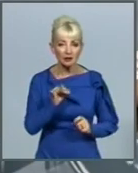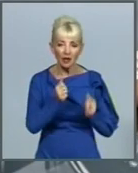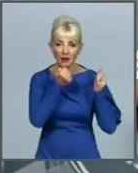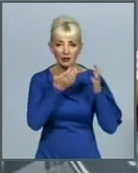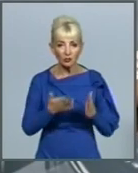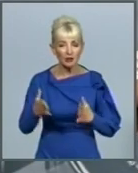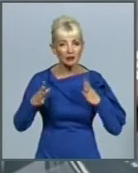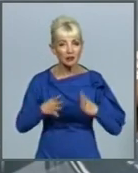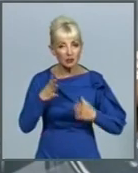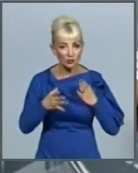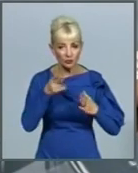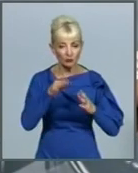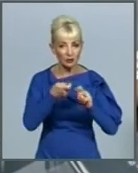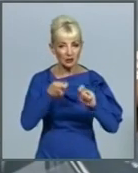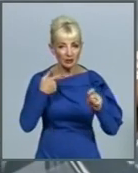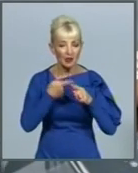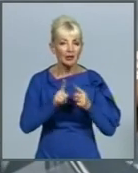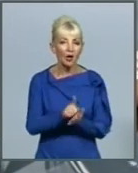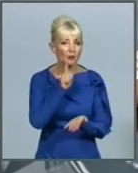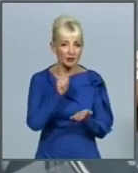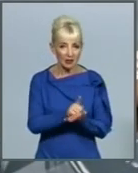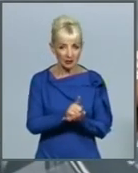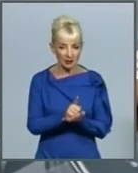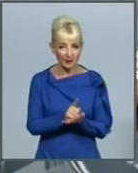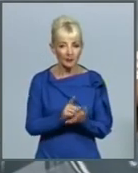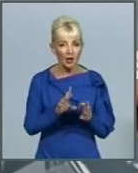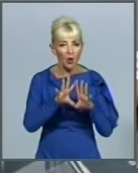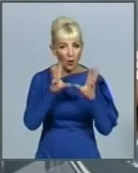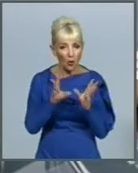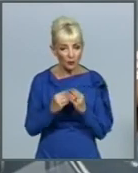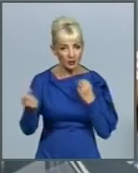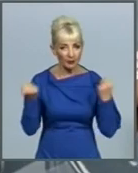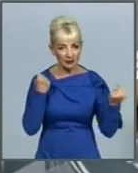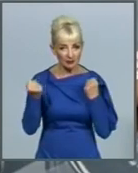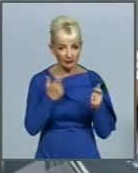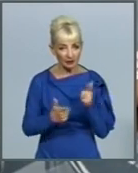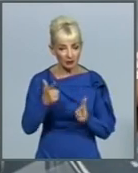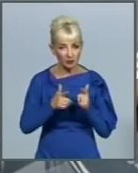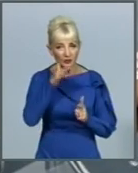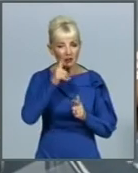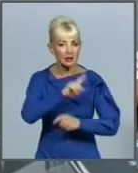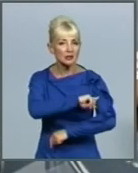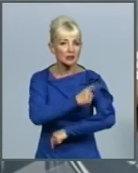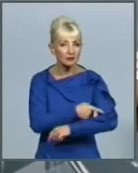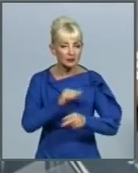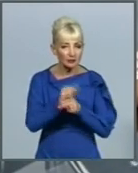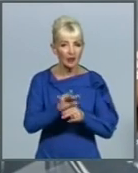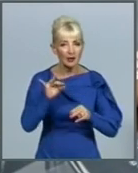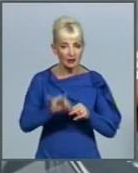Регулярные тренировки по стрельбе. Это обязательно общая физическая подготовка, когда ты и силовые добавляешь, и